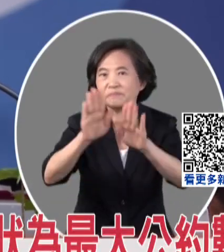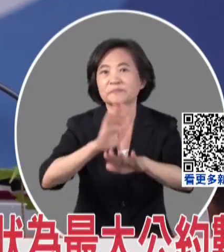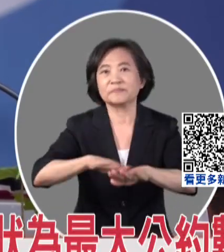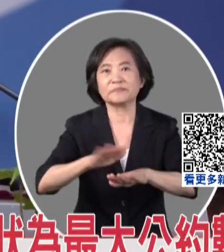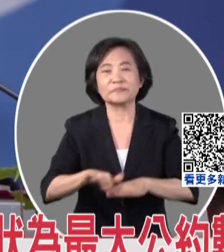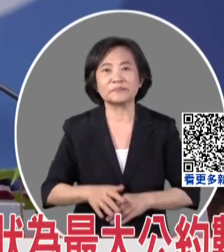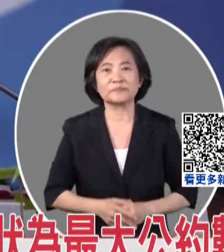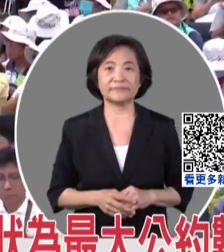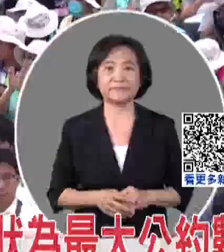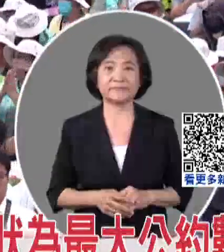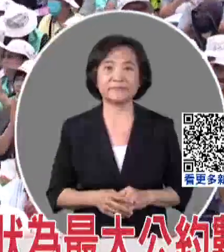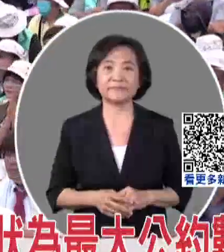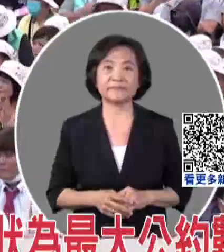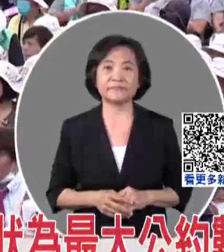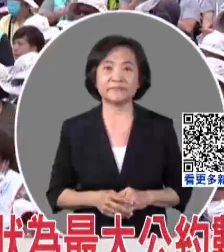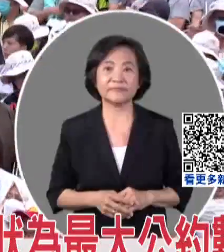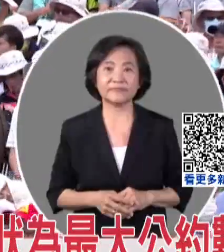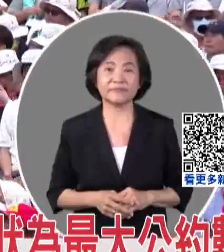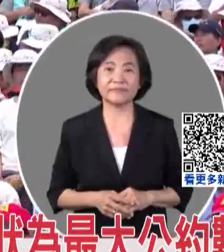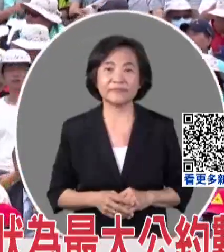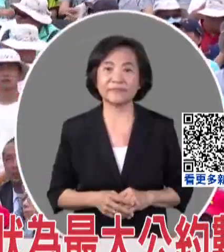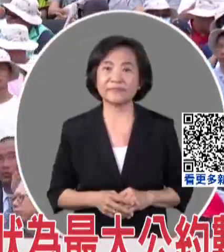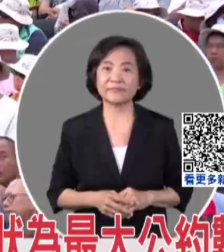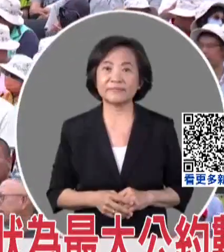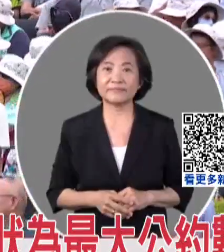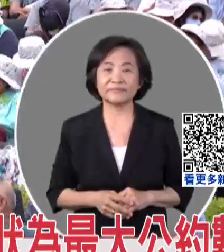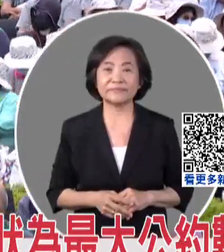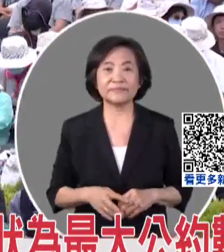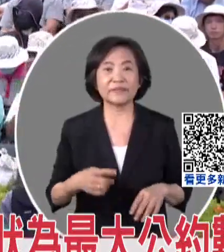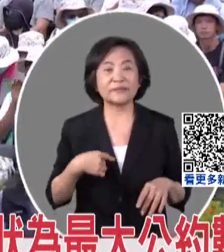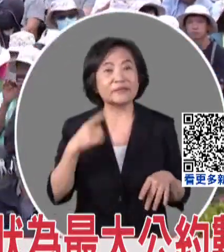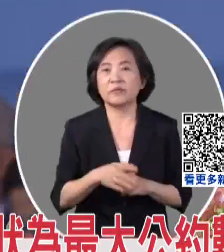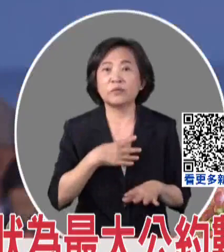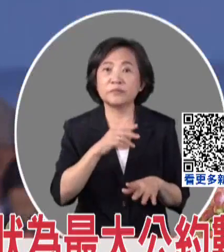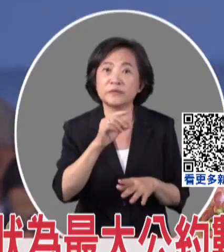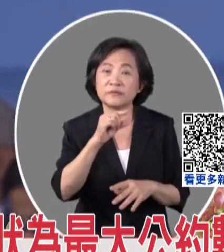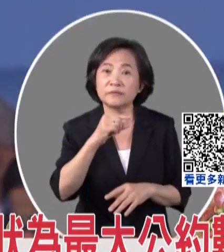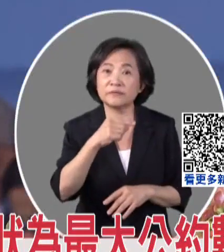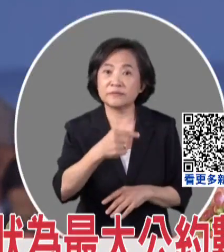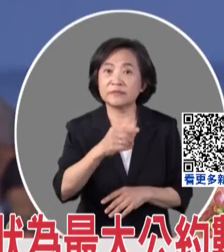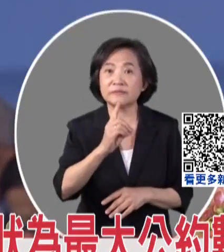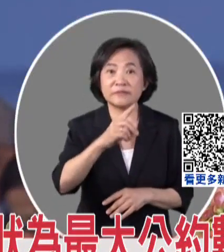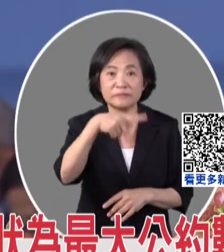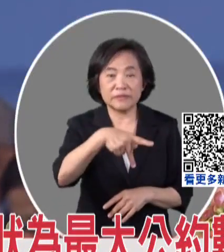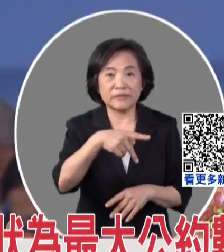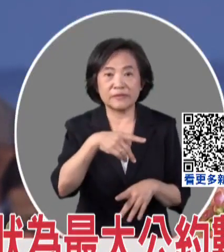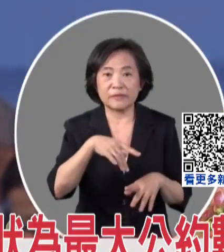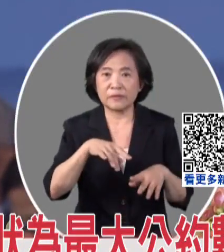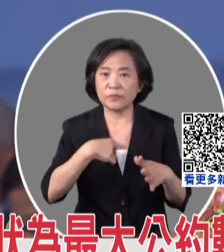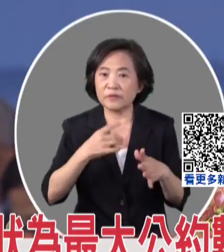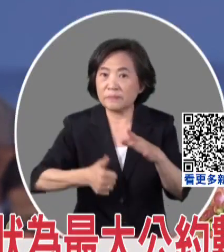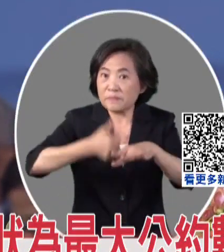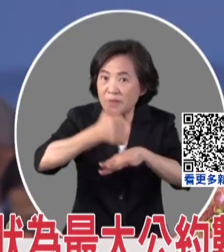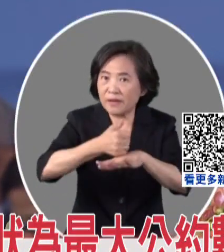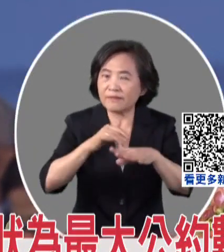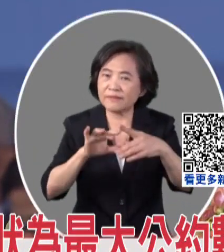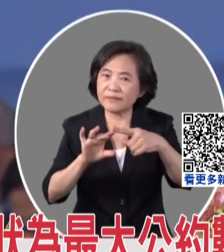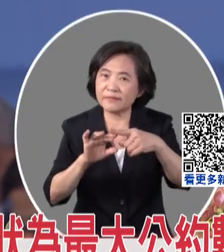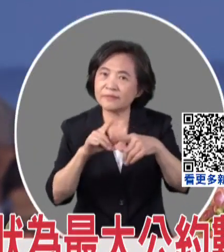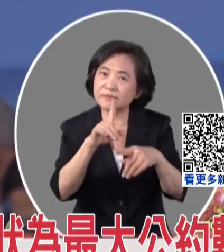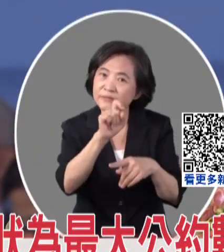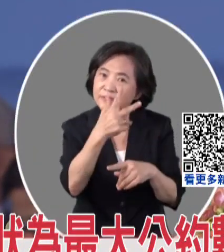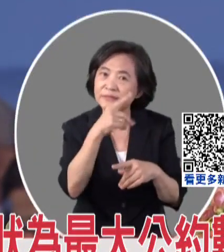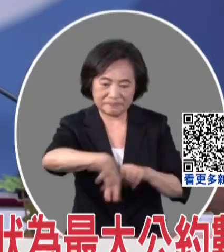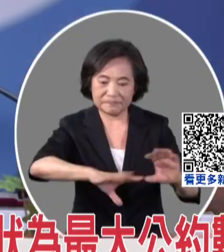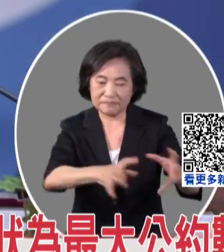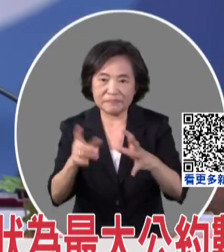不对称战力。面对中国威胁，蔡总统仍旧坚持四个原则，并再次强调维持现状是两岸最